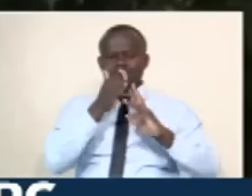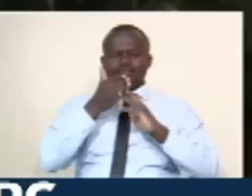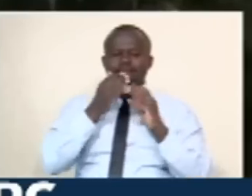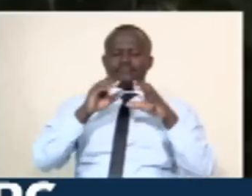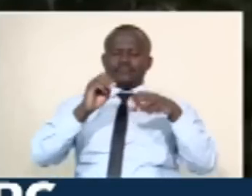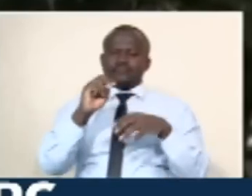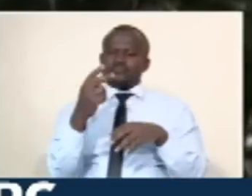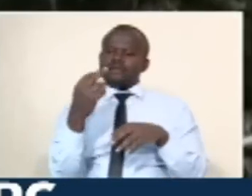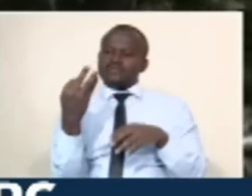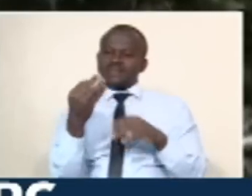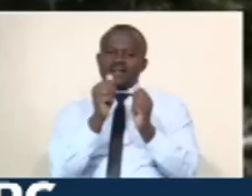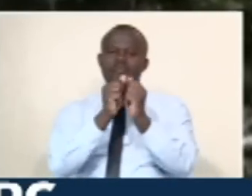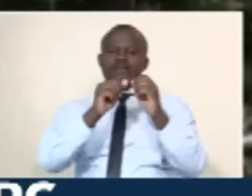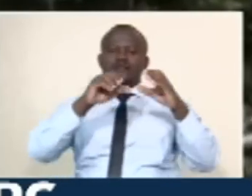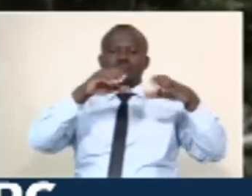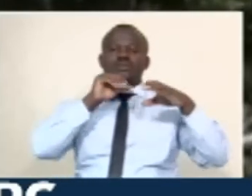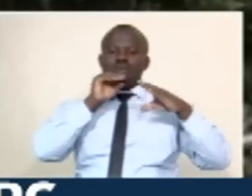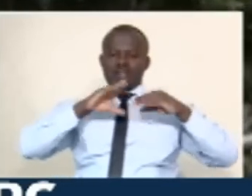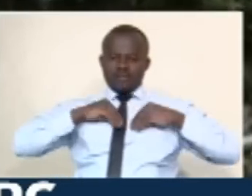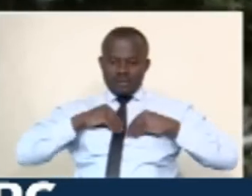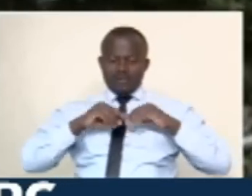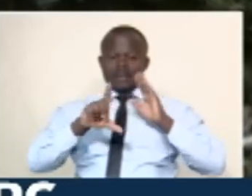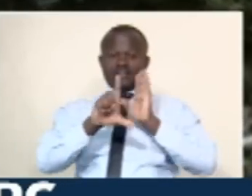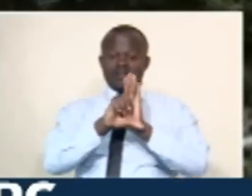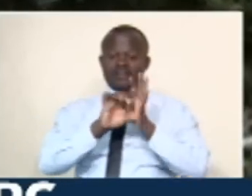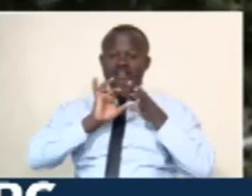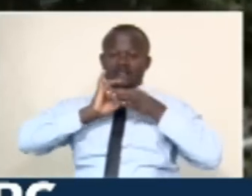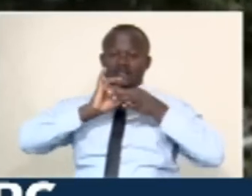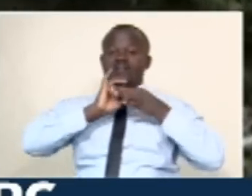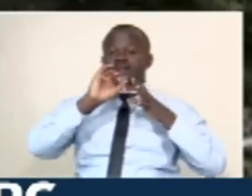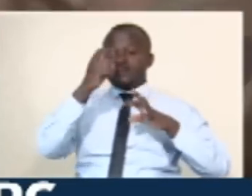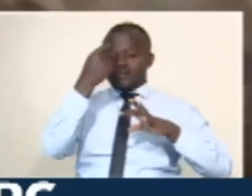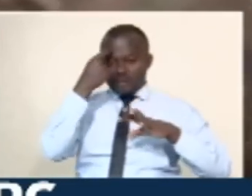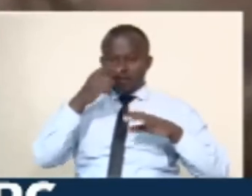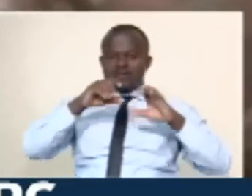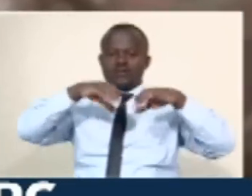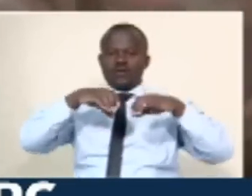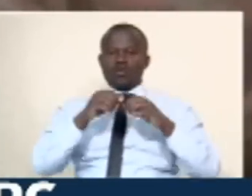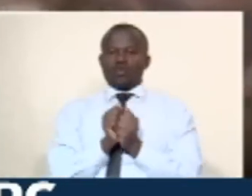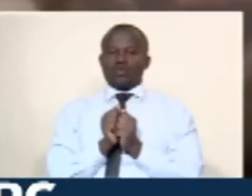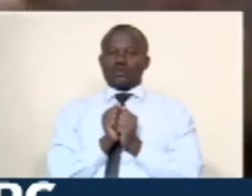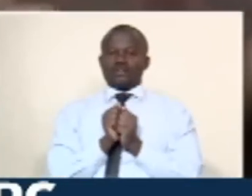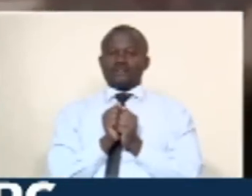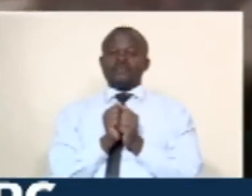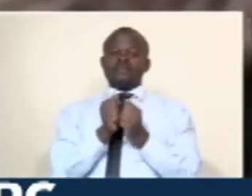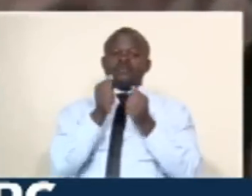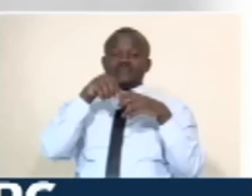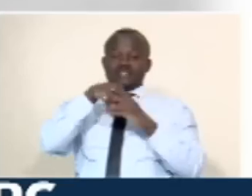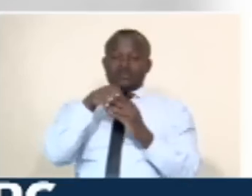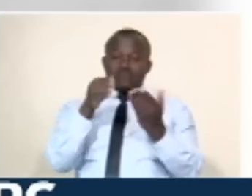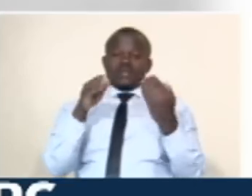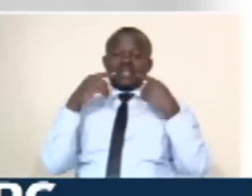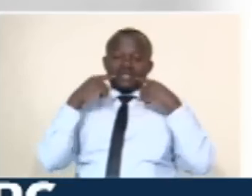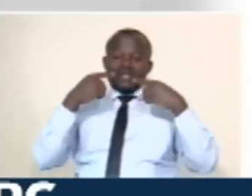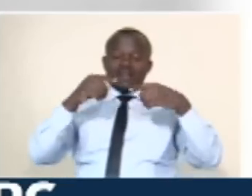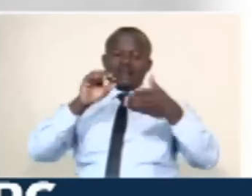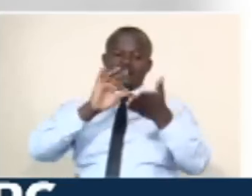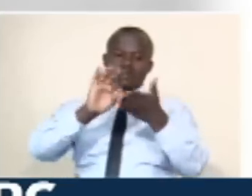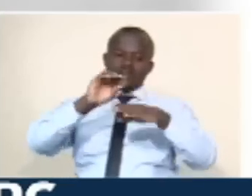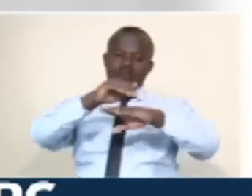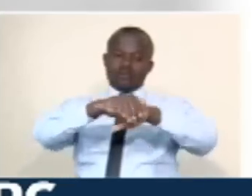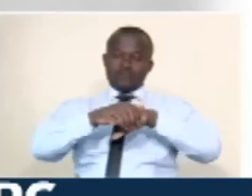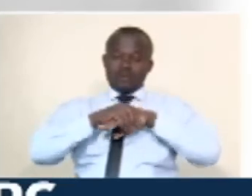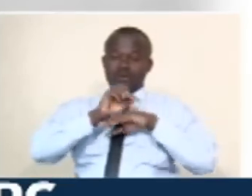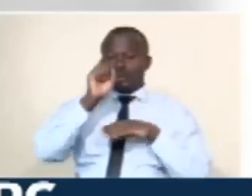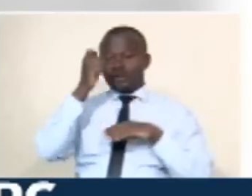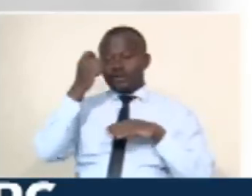wa 2023 n'imitwe iteme n'amateko ifatanye n'ingabo za Repubulika ya Demokarasi ya Congo. Muri itangazo ryanditse mu Cyongereza, guverinoma y'u Rwanda ivuga